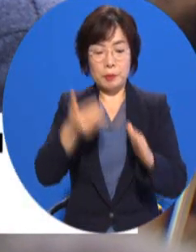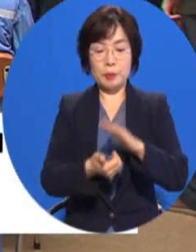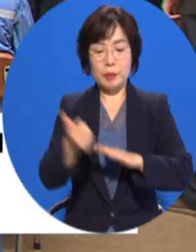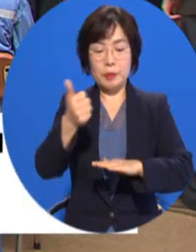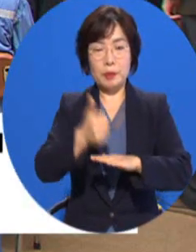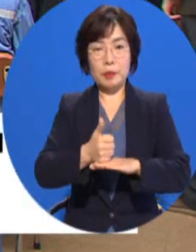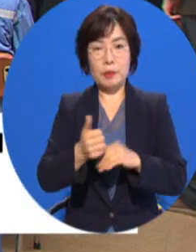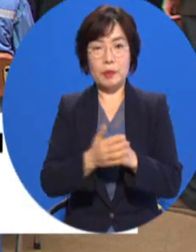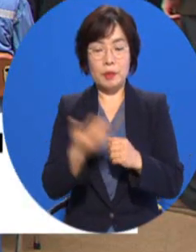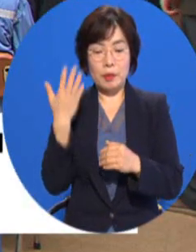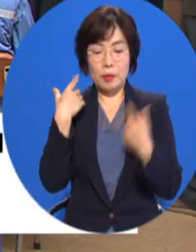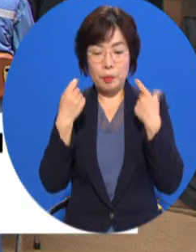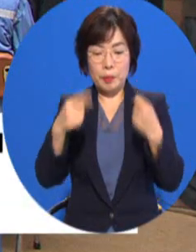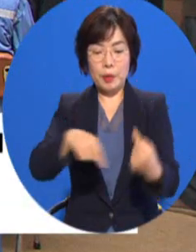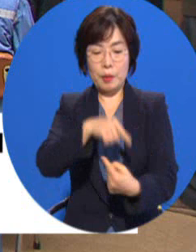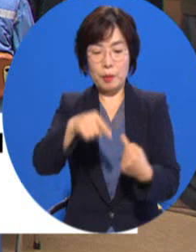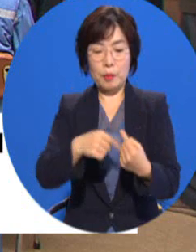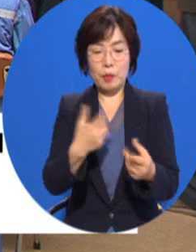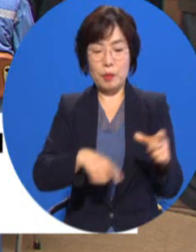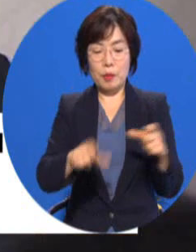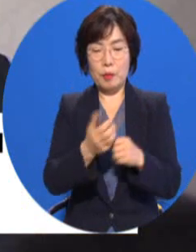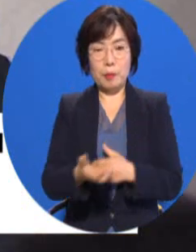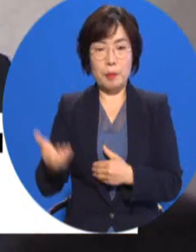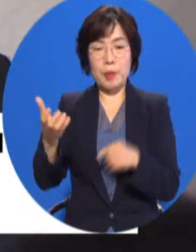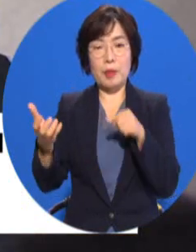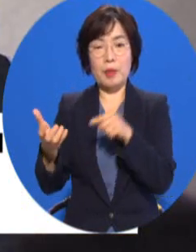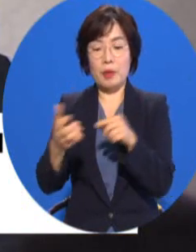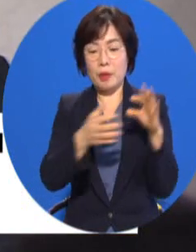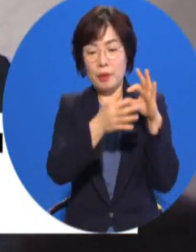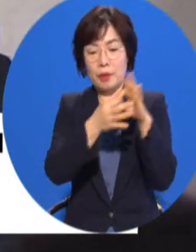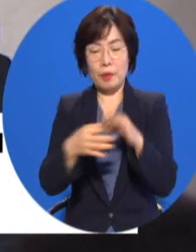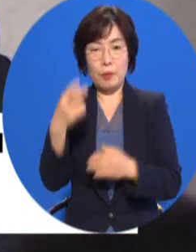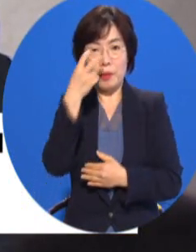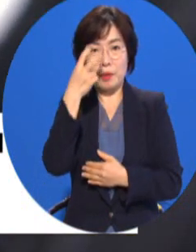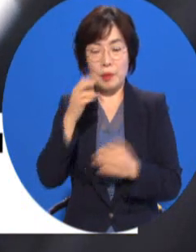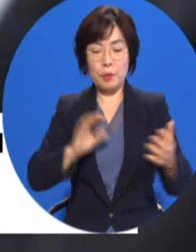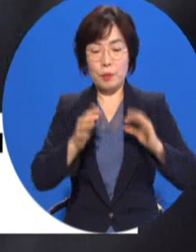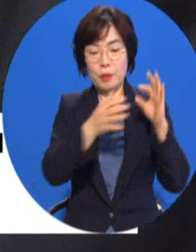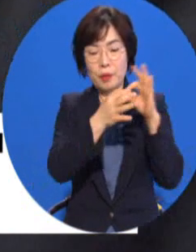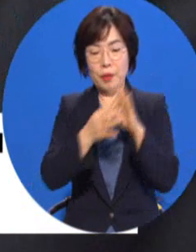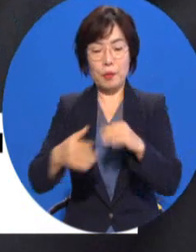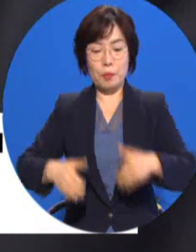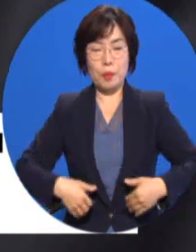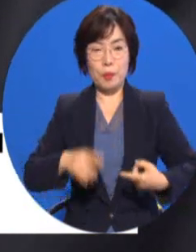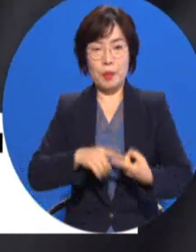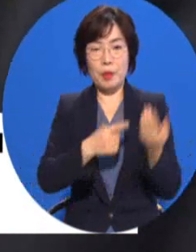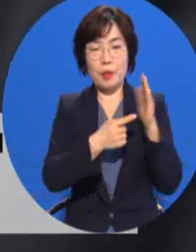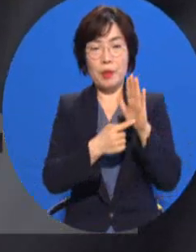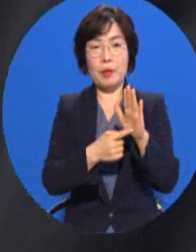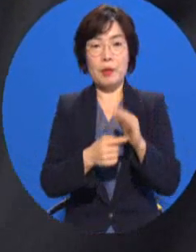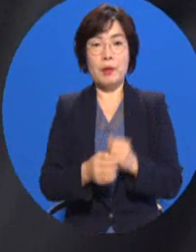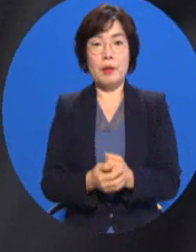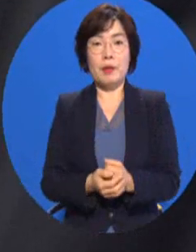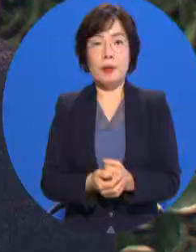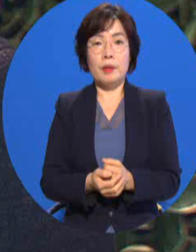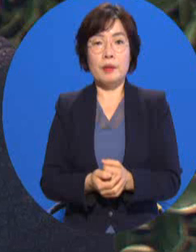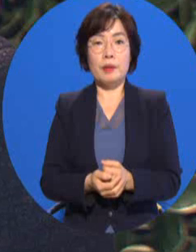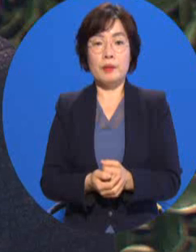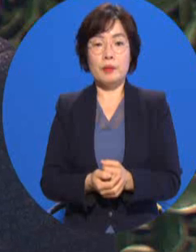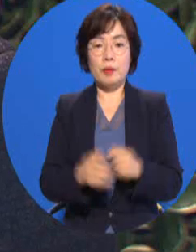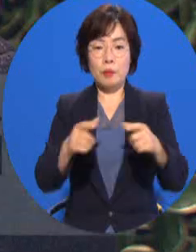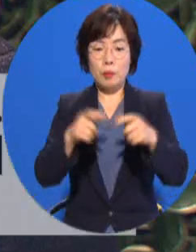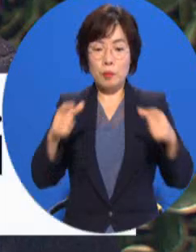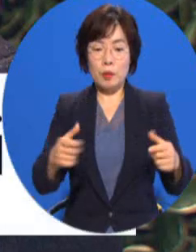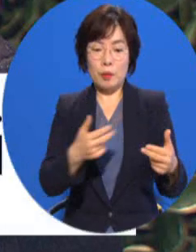때 기존에 운영되는 기구를 격상시켜 지속적인 감시와 논의를 이어가는 것도 대안으로 제시되고 있습니다.